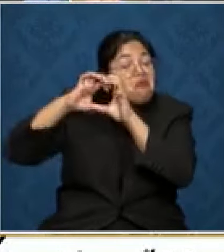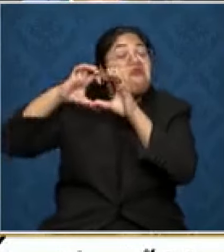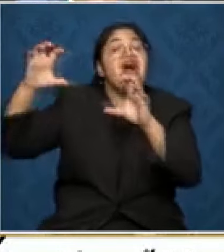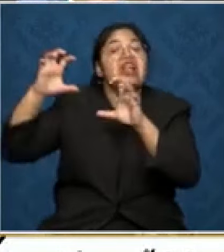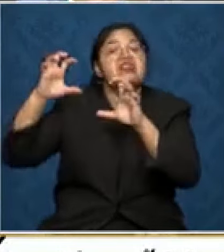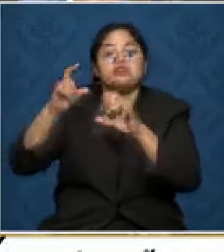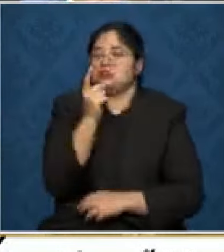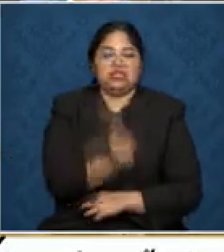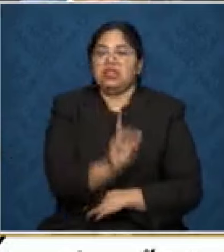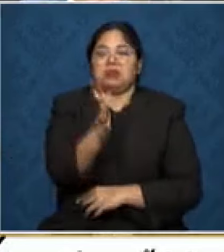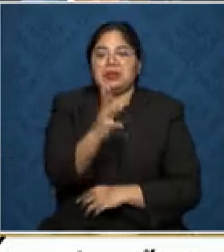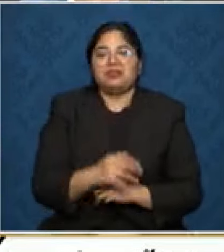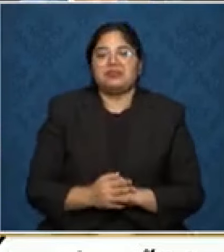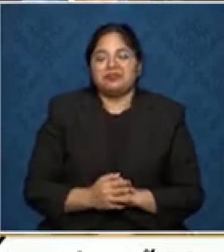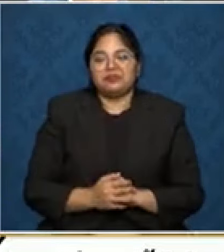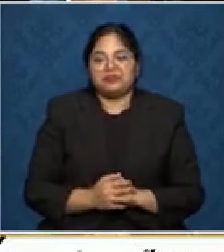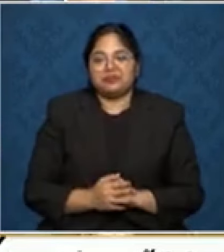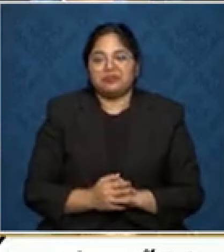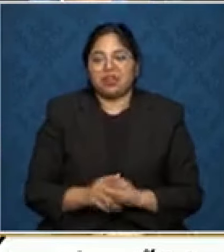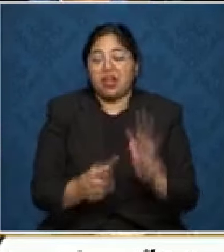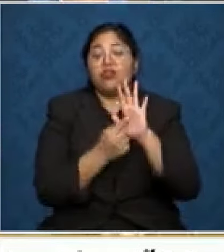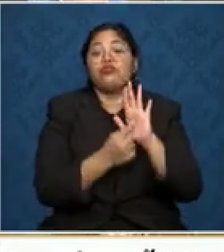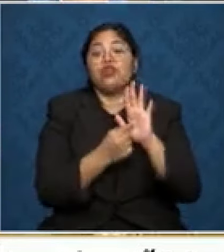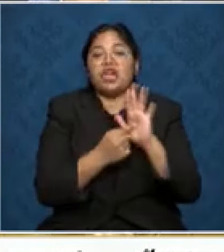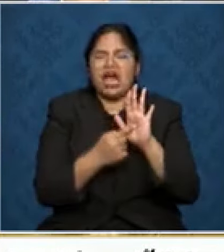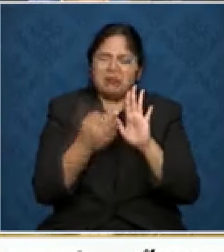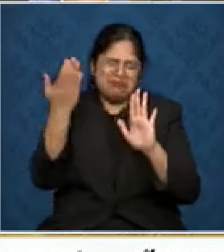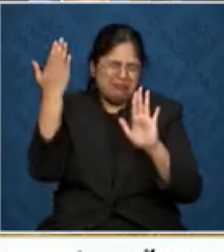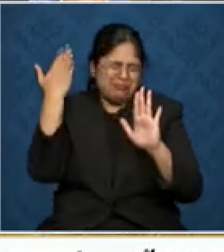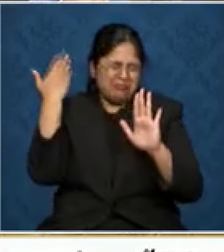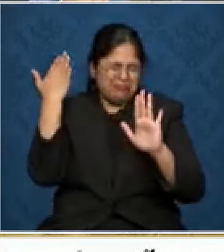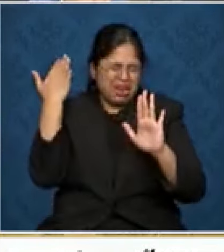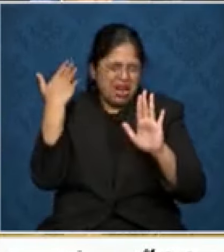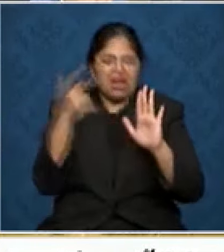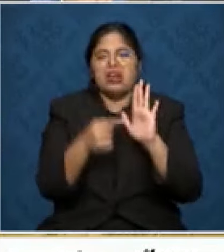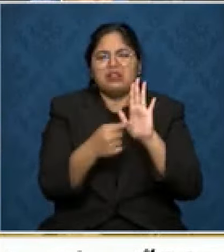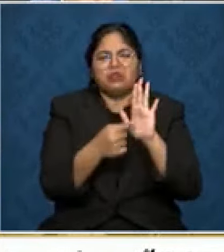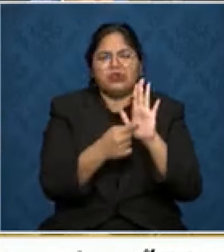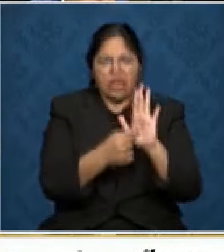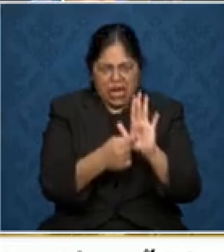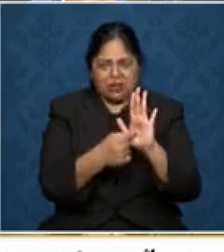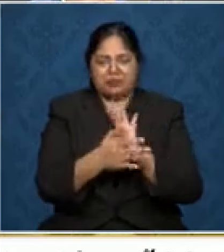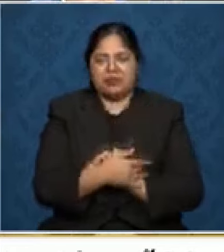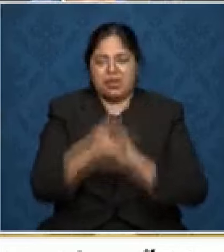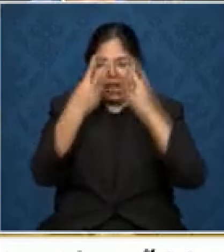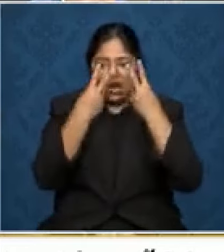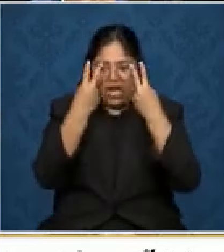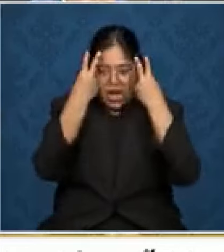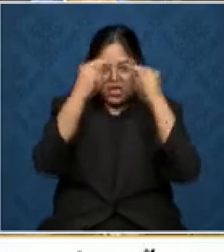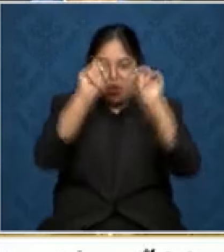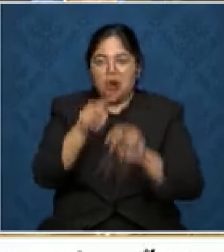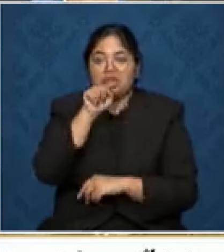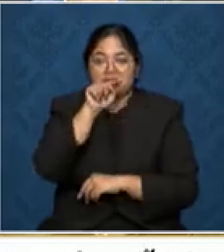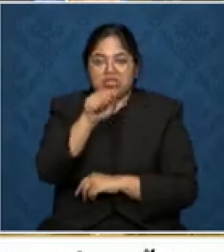ฝากตัวอย่างชัดๆไม่กี่วันเนี่ยครับนายกรัฐมนตรีสั่งให้ที่ปรึกษา